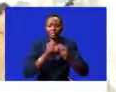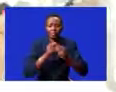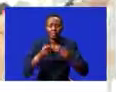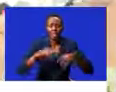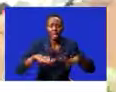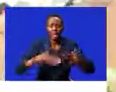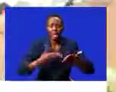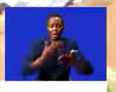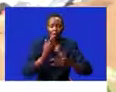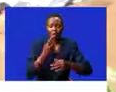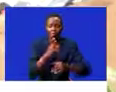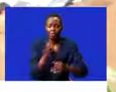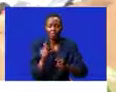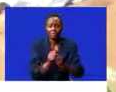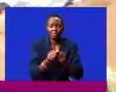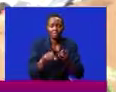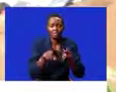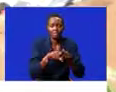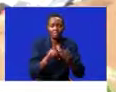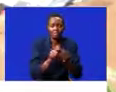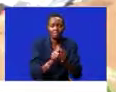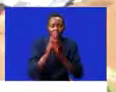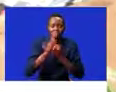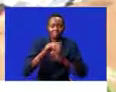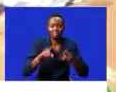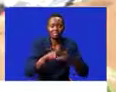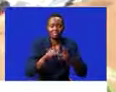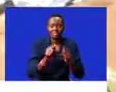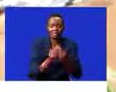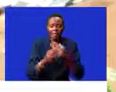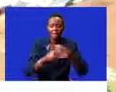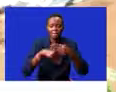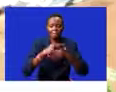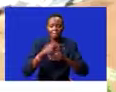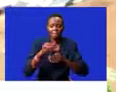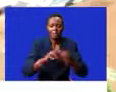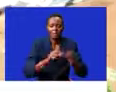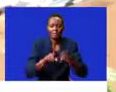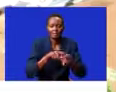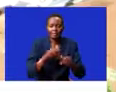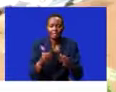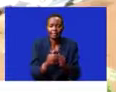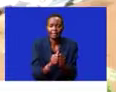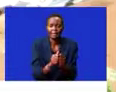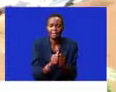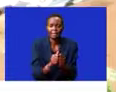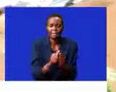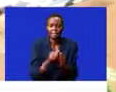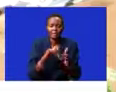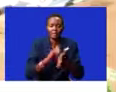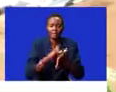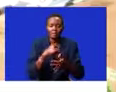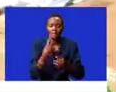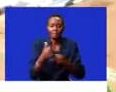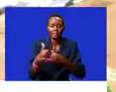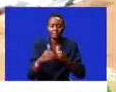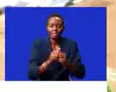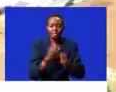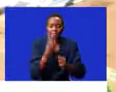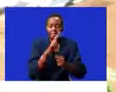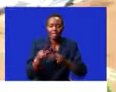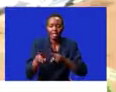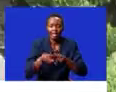wadhi mwalo to giritwork maber, obugnwa chiro, oger chiro kaka chini mamoko. Mane chandwok mwaneno